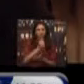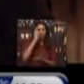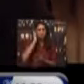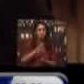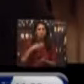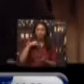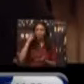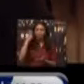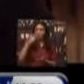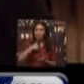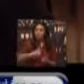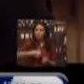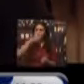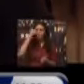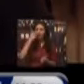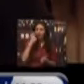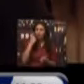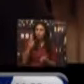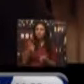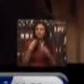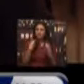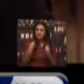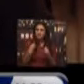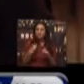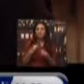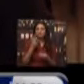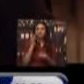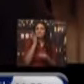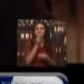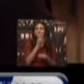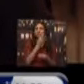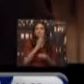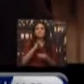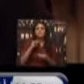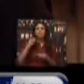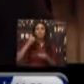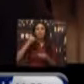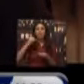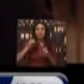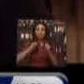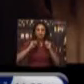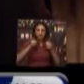فانا وفاطين اقنعنا المنتج ان احنا نعمله،